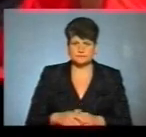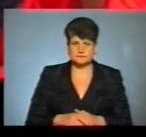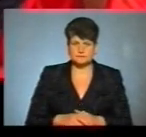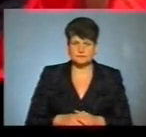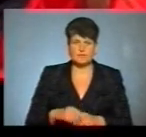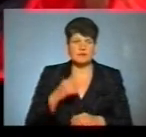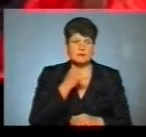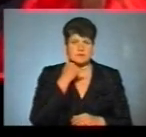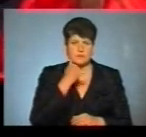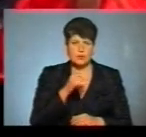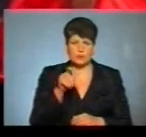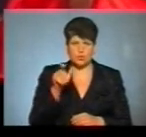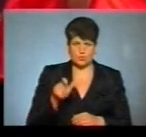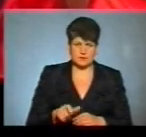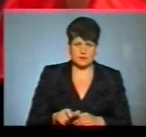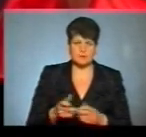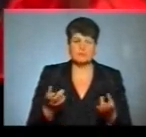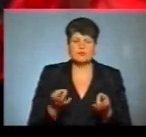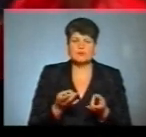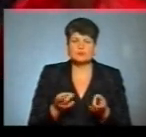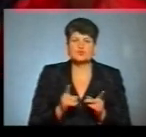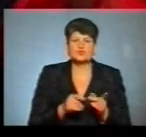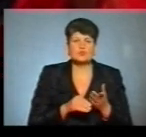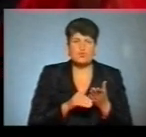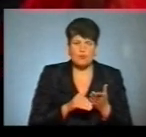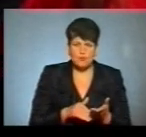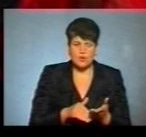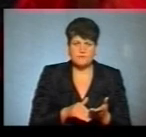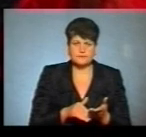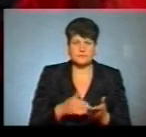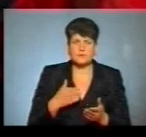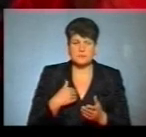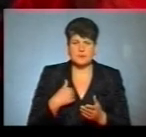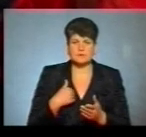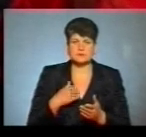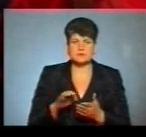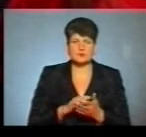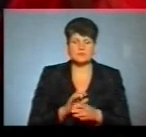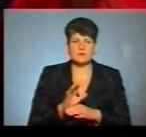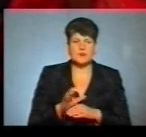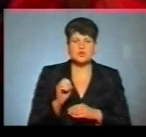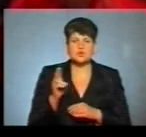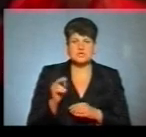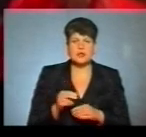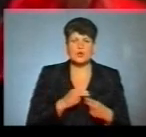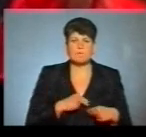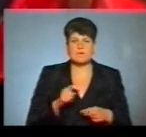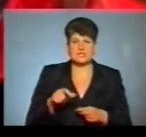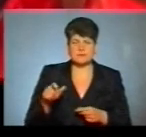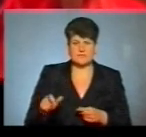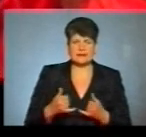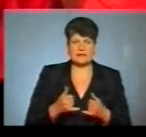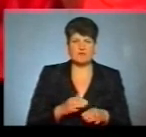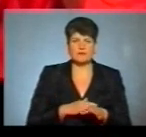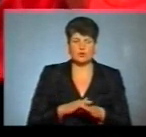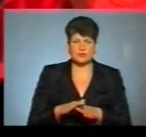За дзвінком людини, якій потрібна якась допомога, ми посилаємо цього соціального робітника